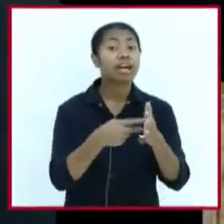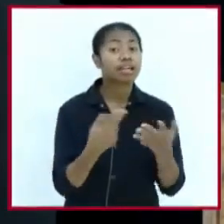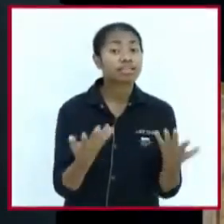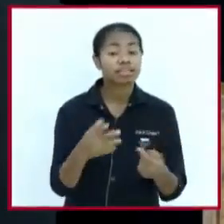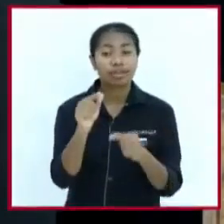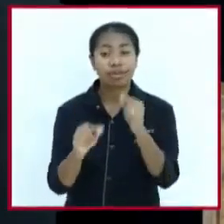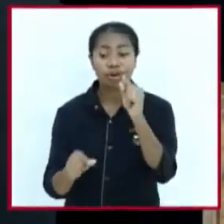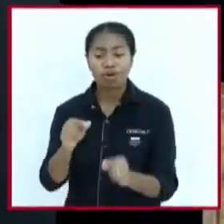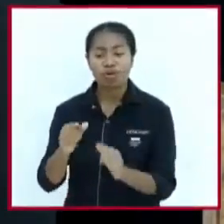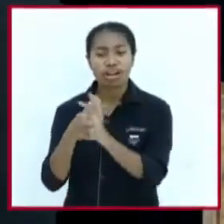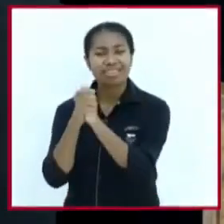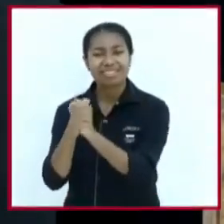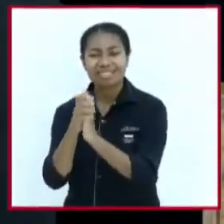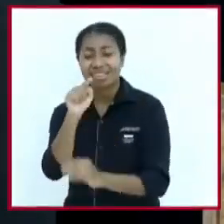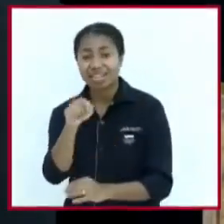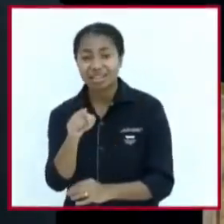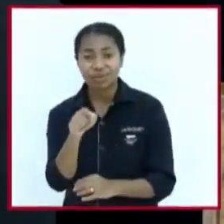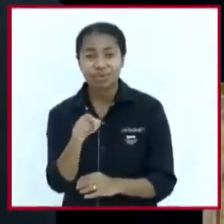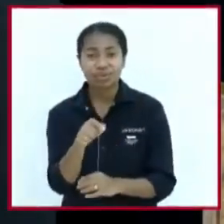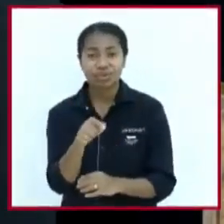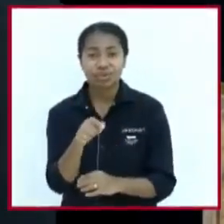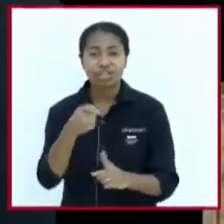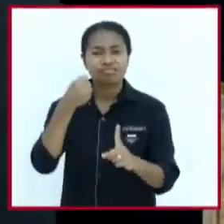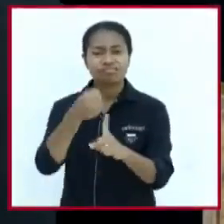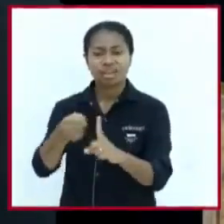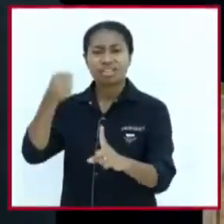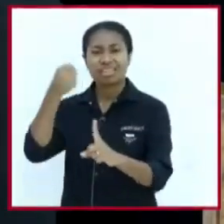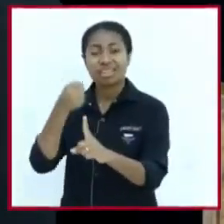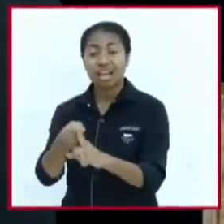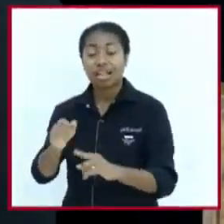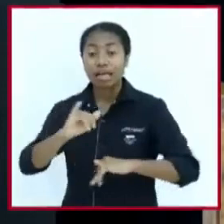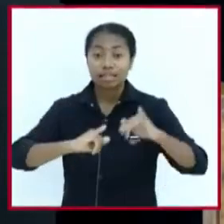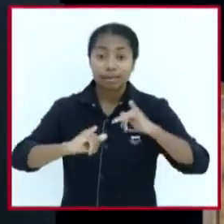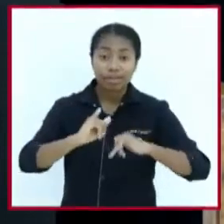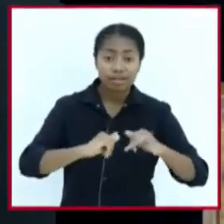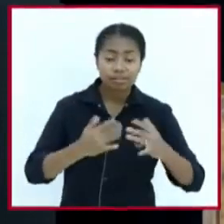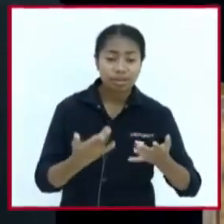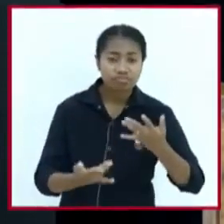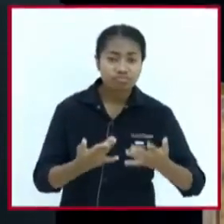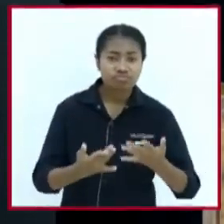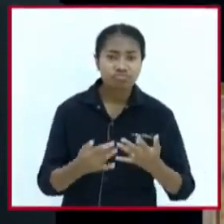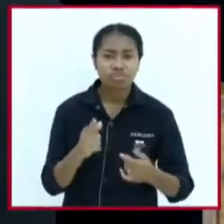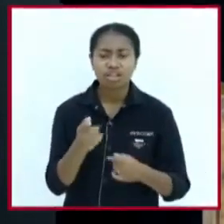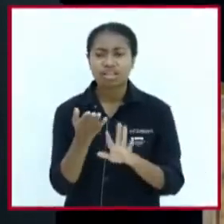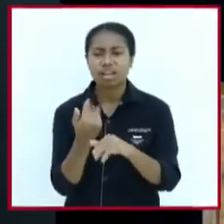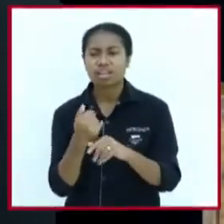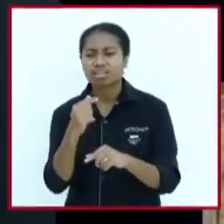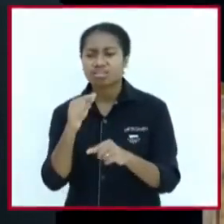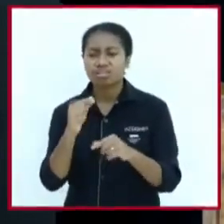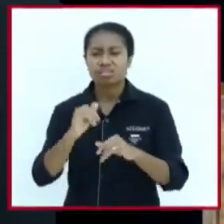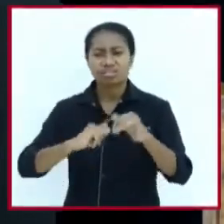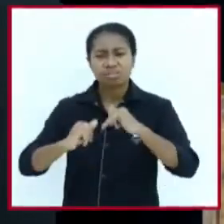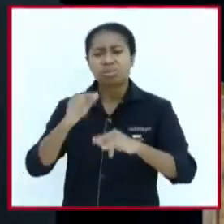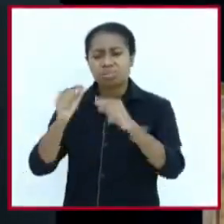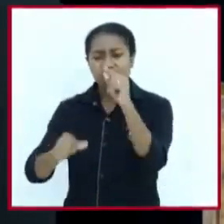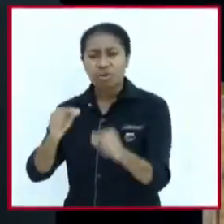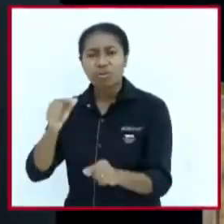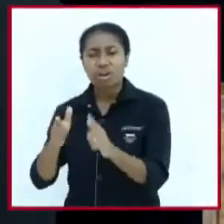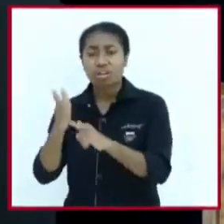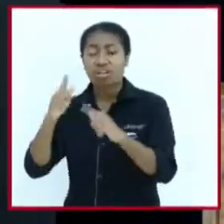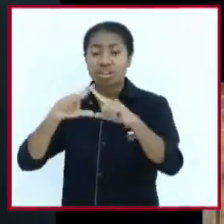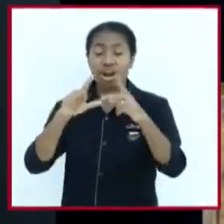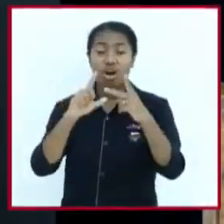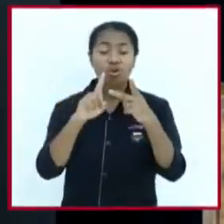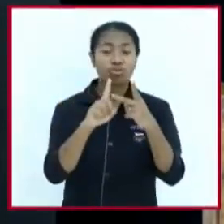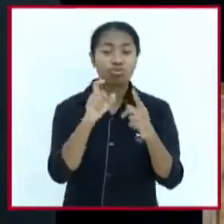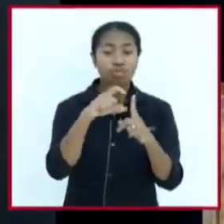orang-orang Kristen itu dianiaya besar kemungkinan dari sesama orang Yahudi yang tidak percaya Yesus